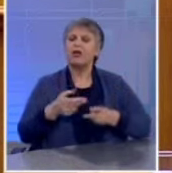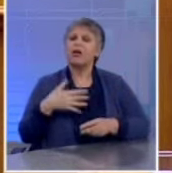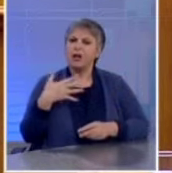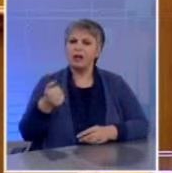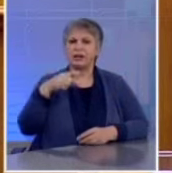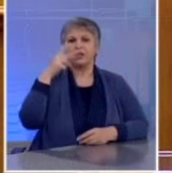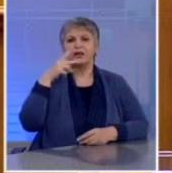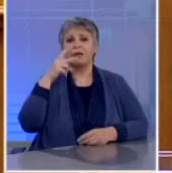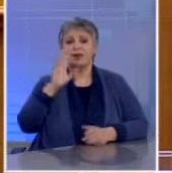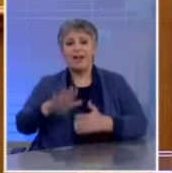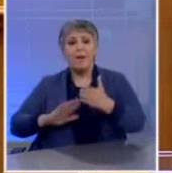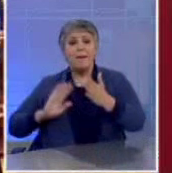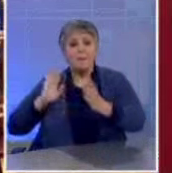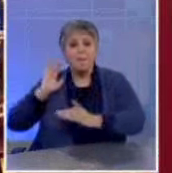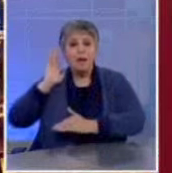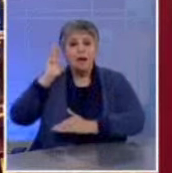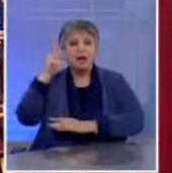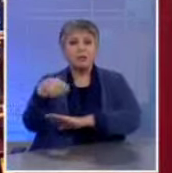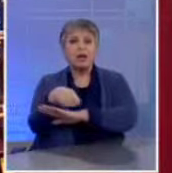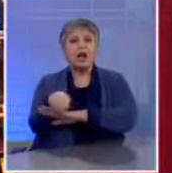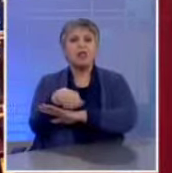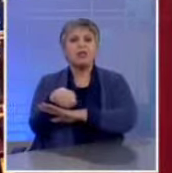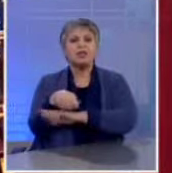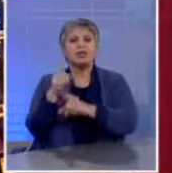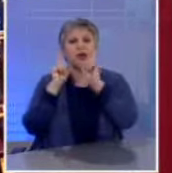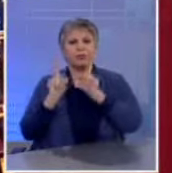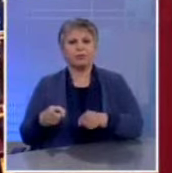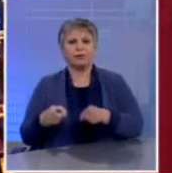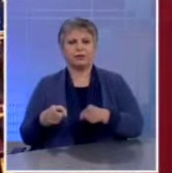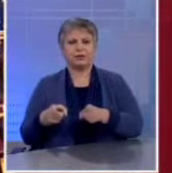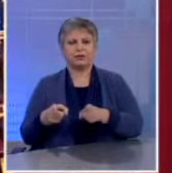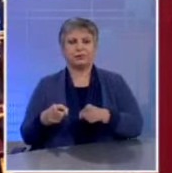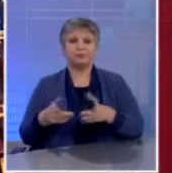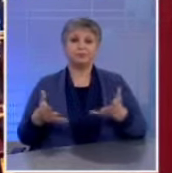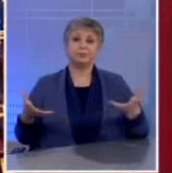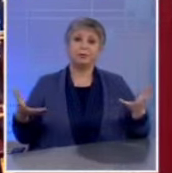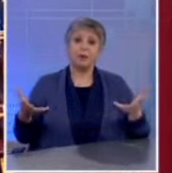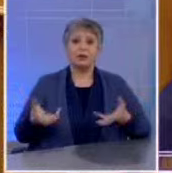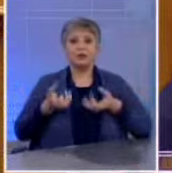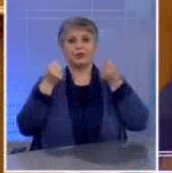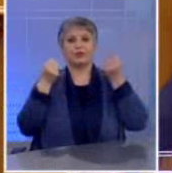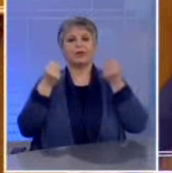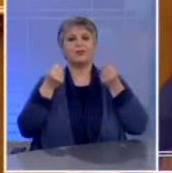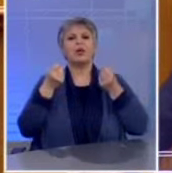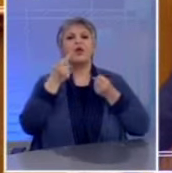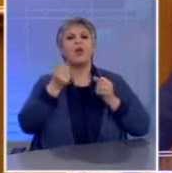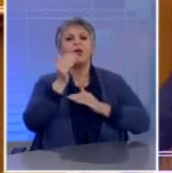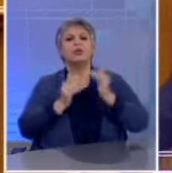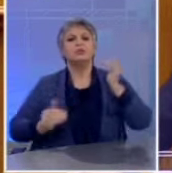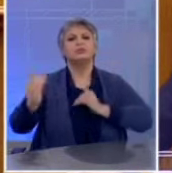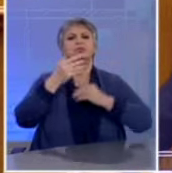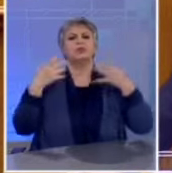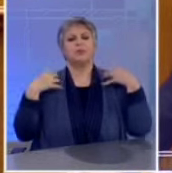και την ολοκλήρωση της δίκης του. Ευτυχώς, τα ελληνικά δικαστήρια και ο ίδιος ο Άριος Πάγος, πολύ αργότερα